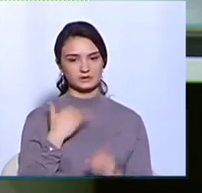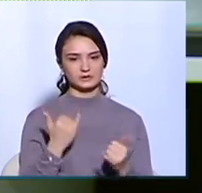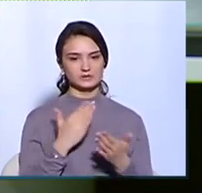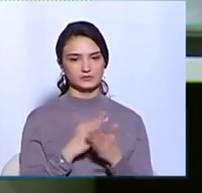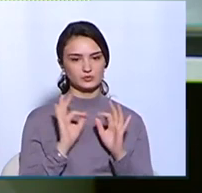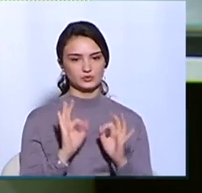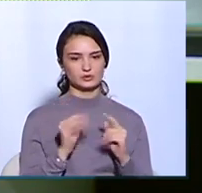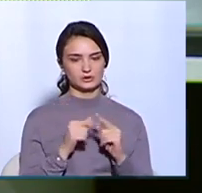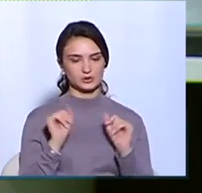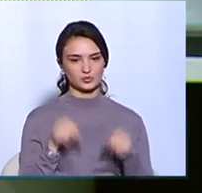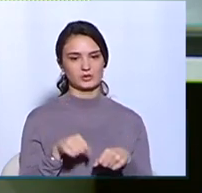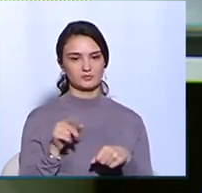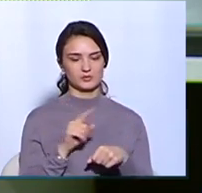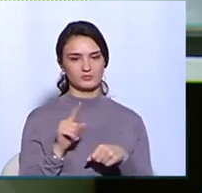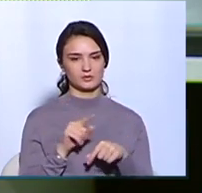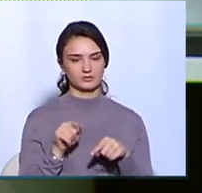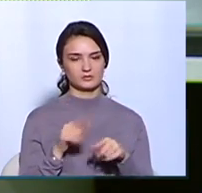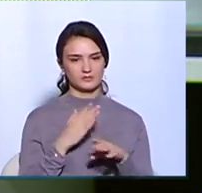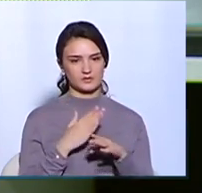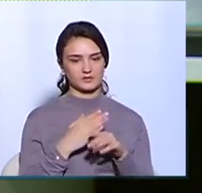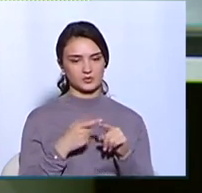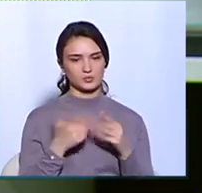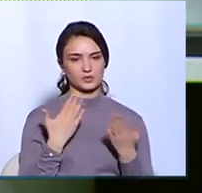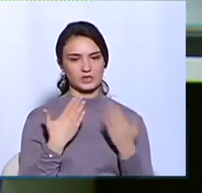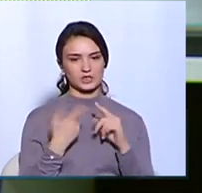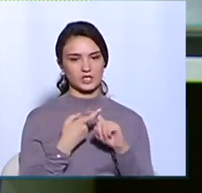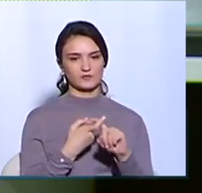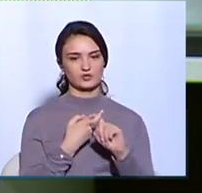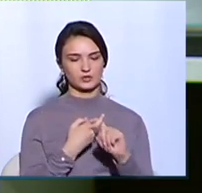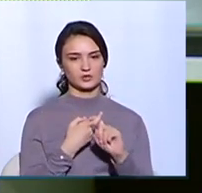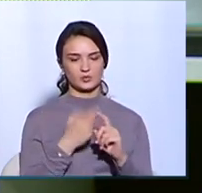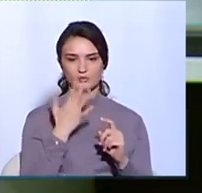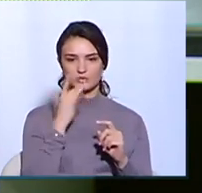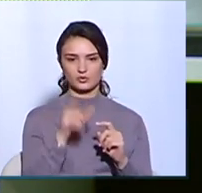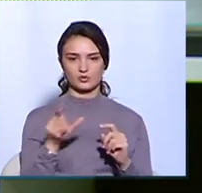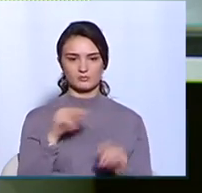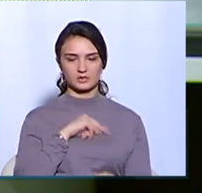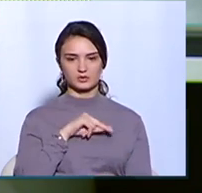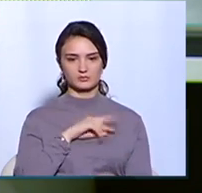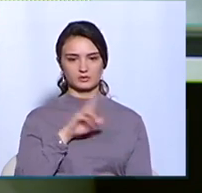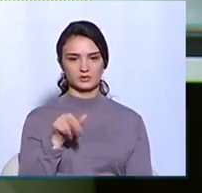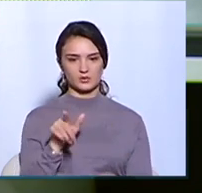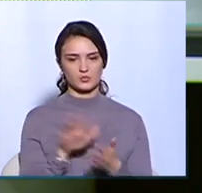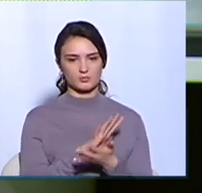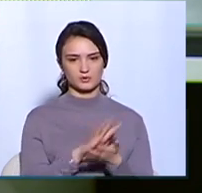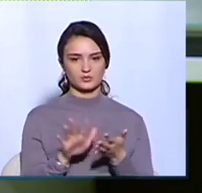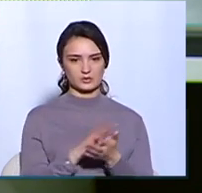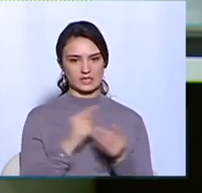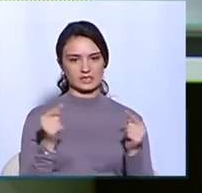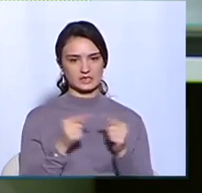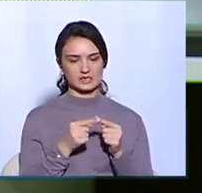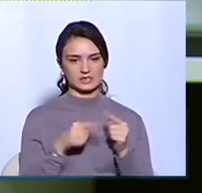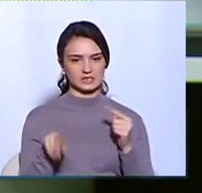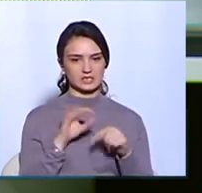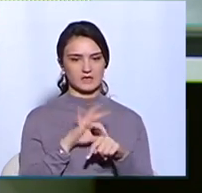გვაქვს სწორედ საშუალება, რომ გვაქვს ეს ურთიერთკავშირი უცხოელ პარტნიორებთან და უფასოდ დადგინდეს მთელი